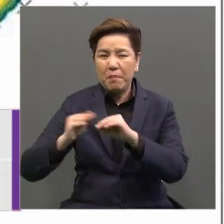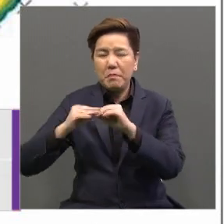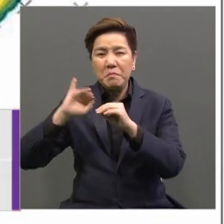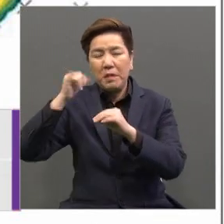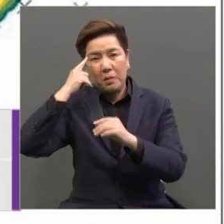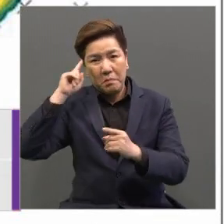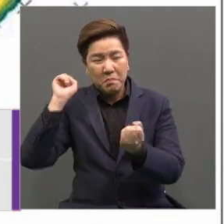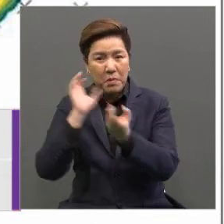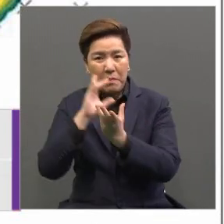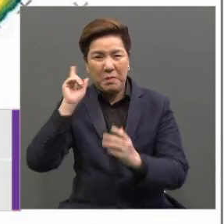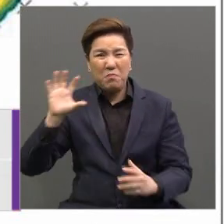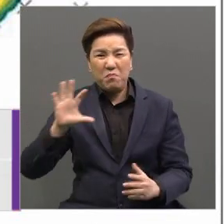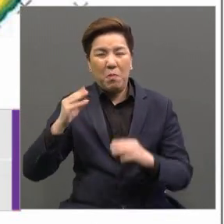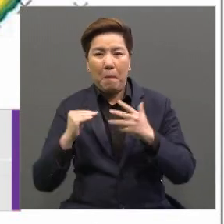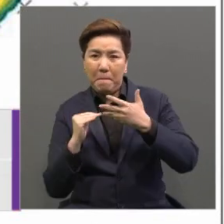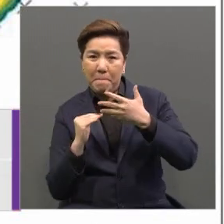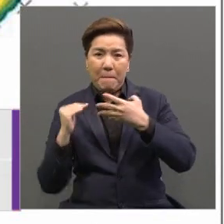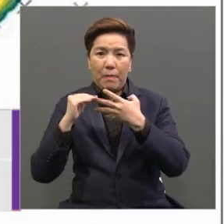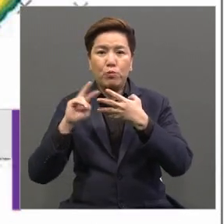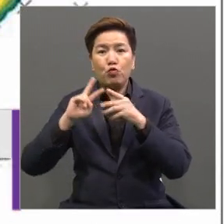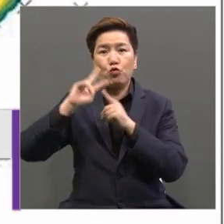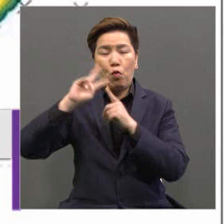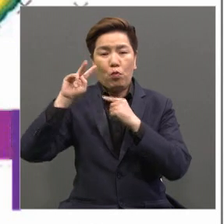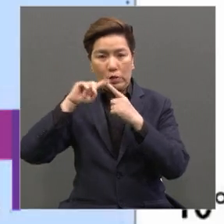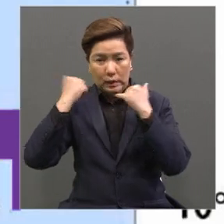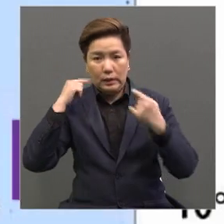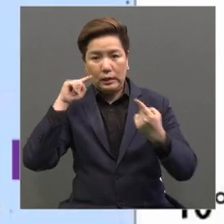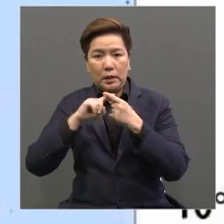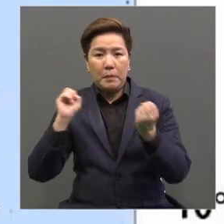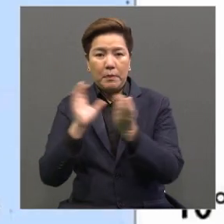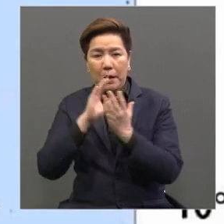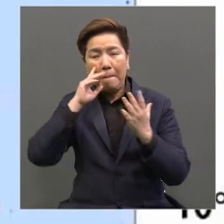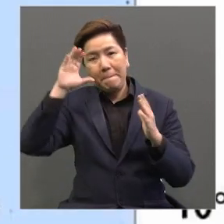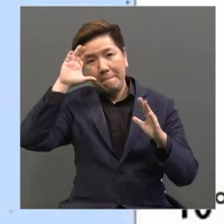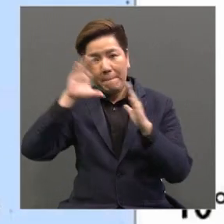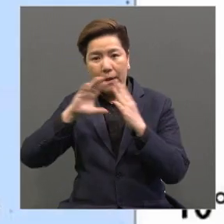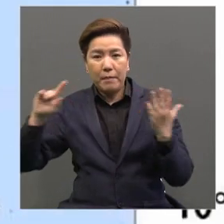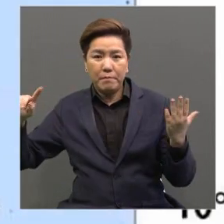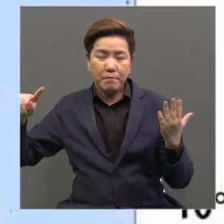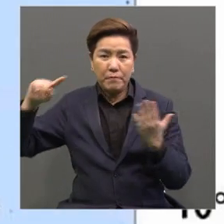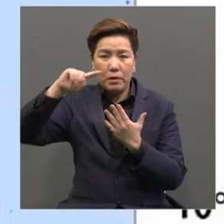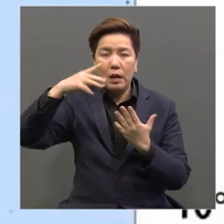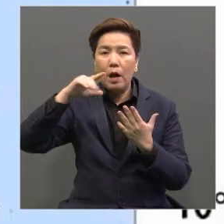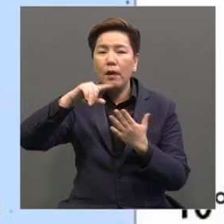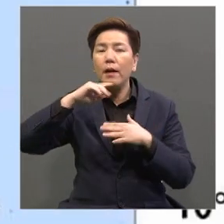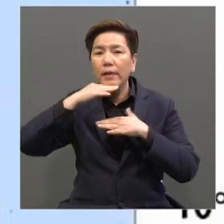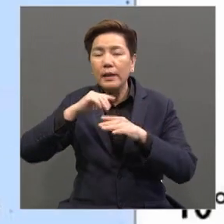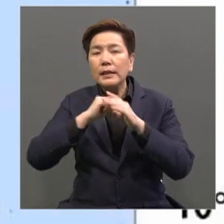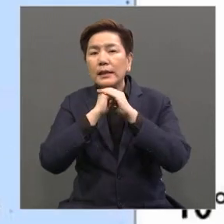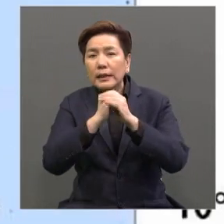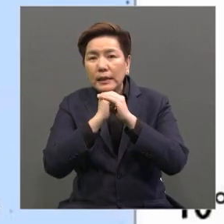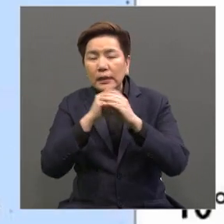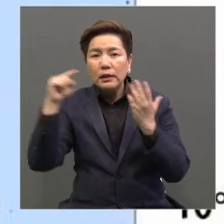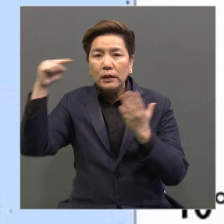แล้วอาจจะกลายเป็นพายุไต้ฝุ่นได้แล้วเขาก็จะเคลื่อนตัวไปตามแนวชายฝั่งดังภาพที่คุณผู้ชมเห็นเนี่ยนะฮะก็จะไปตามชายฝั่งของจีน